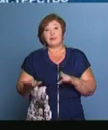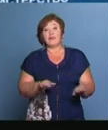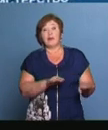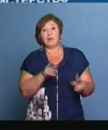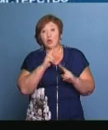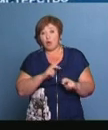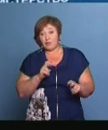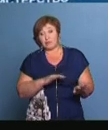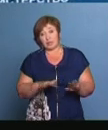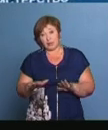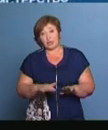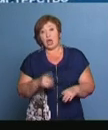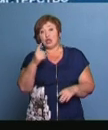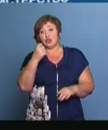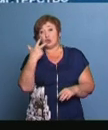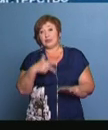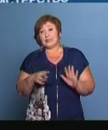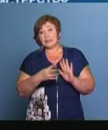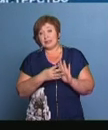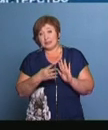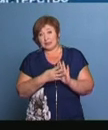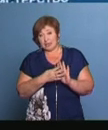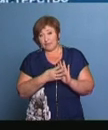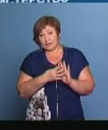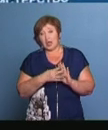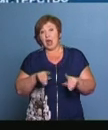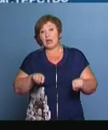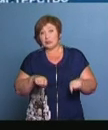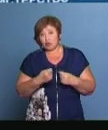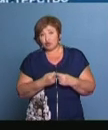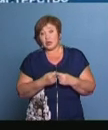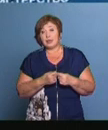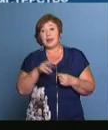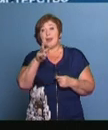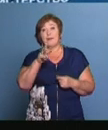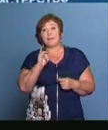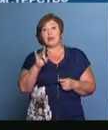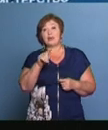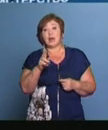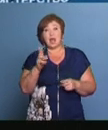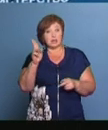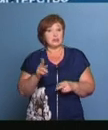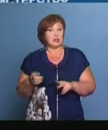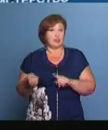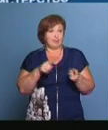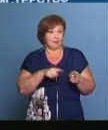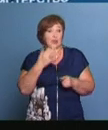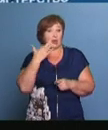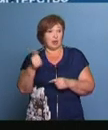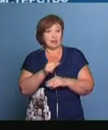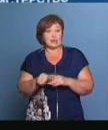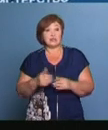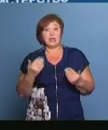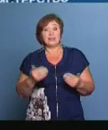мероприятий выявлено 139 правонарушений в сфере миграции. Из них 109 фактов – это